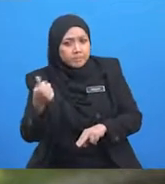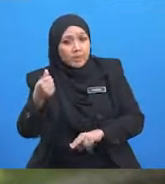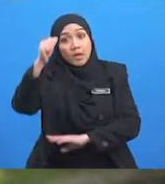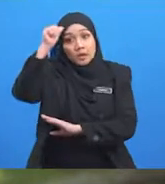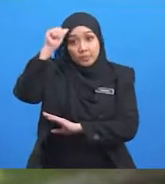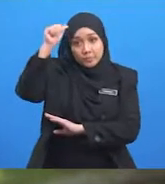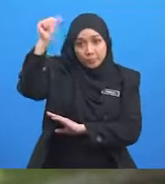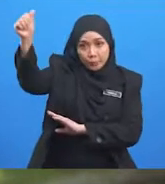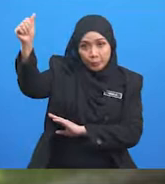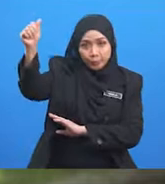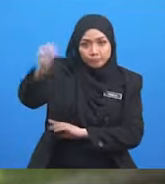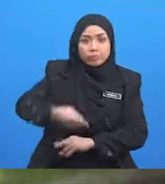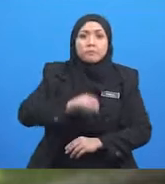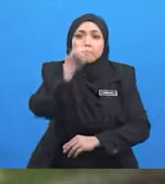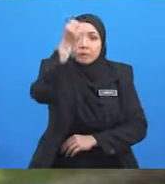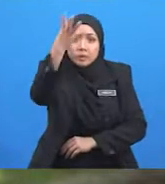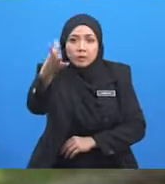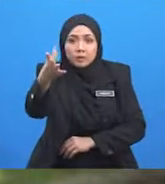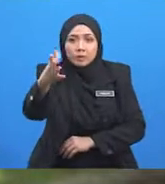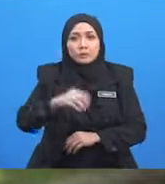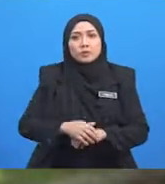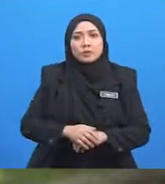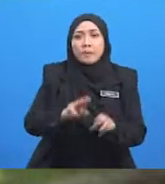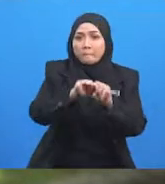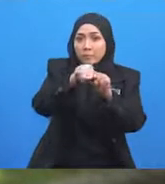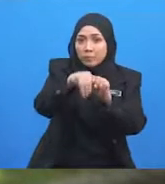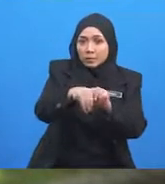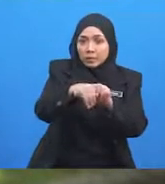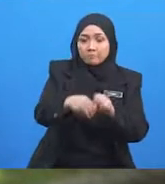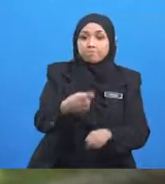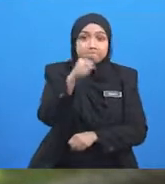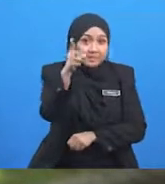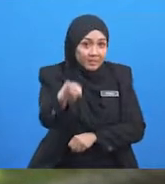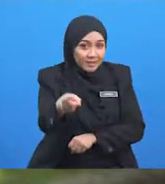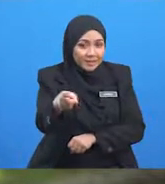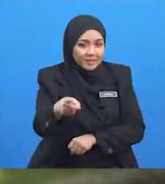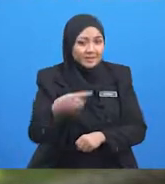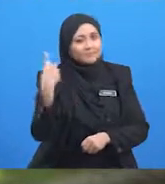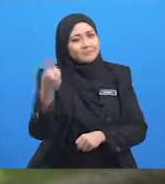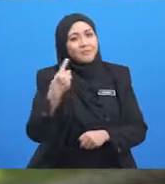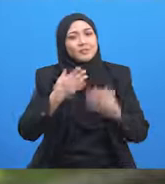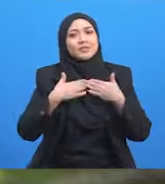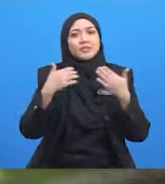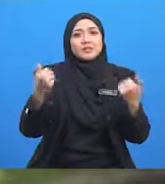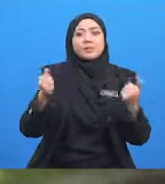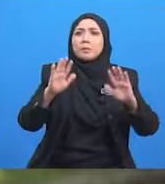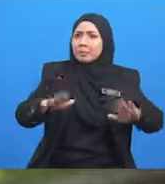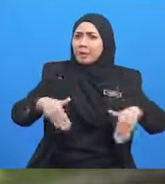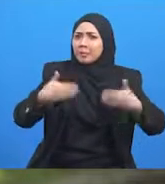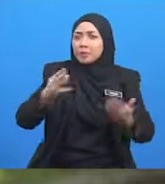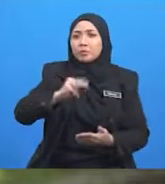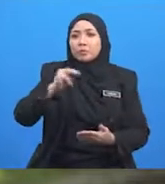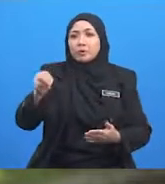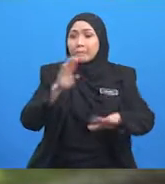Hulur sapaan. Moga di sana selalu sihat. Bagaimana keadaan semua murid-murid